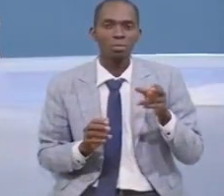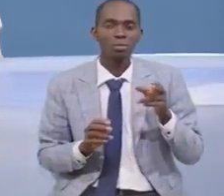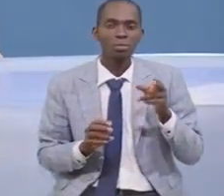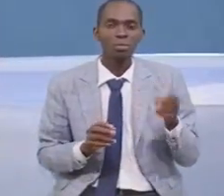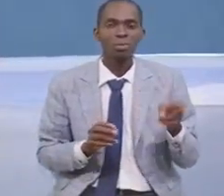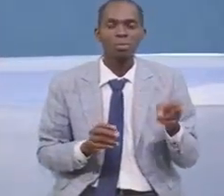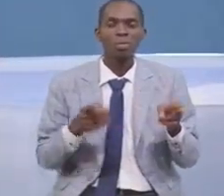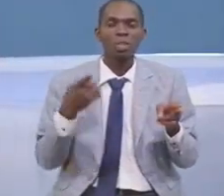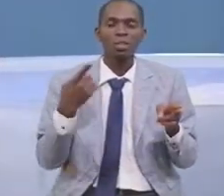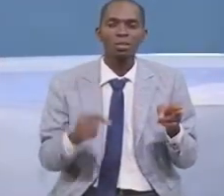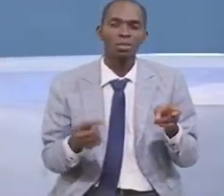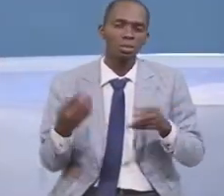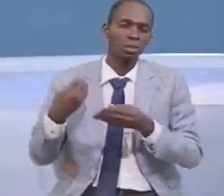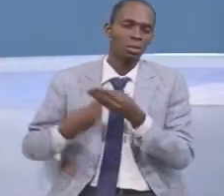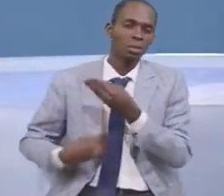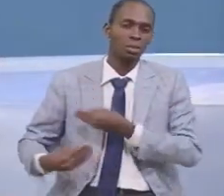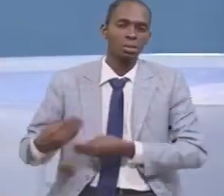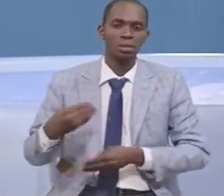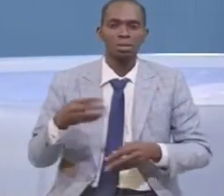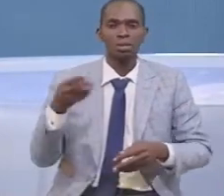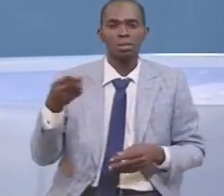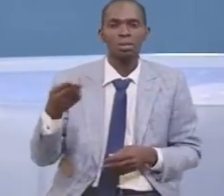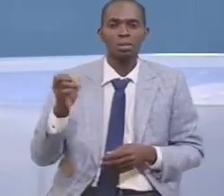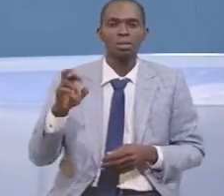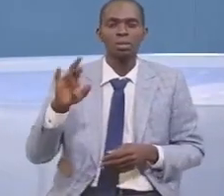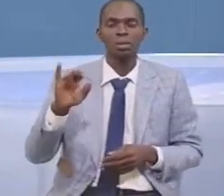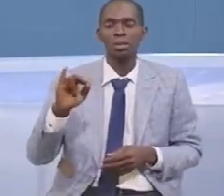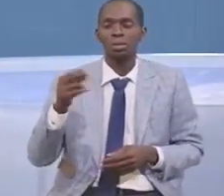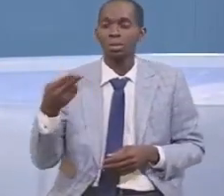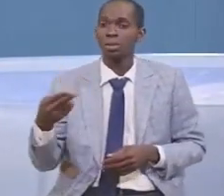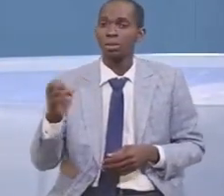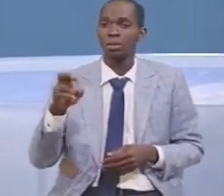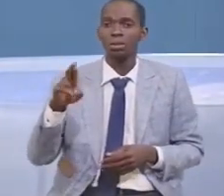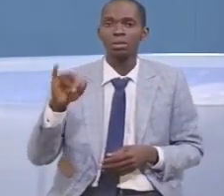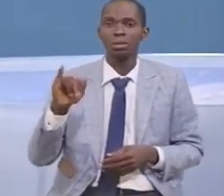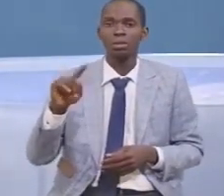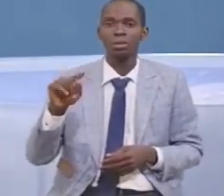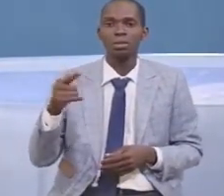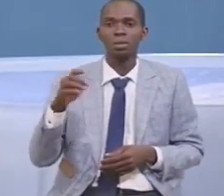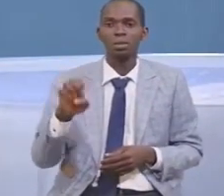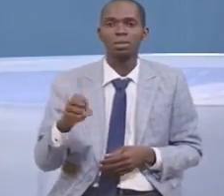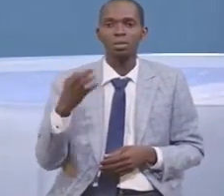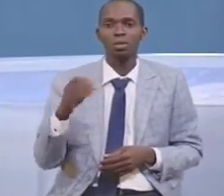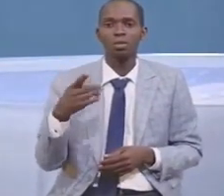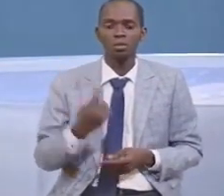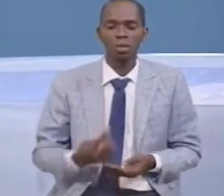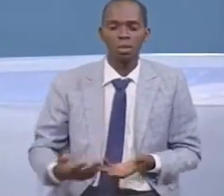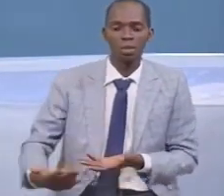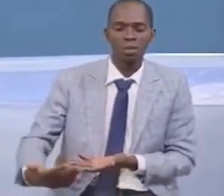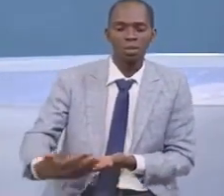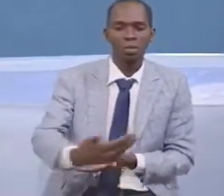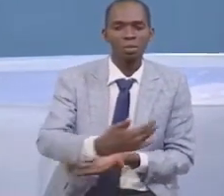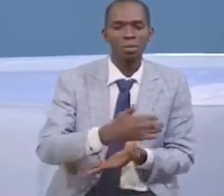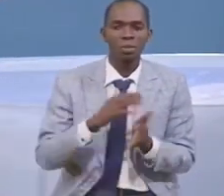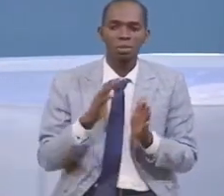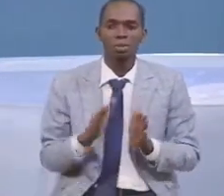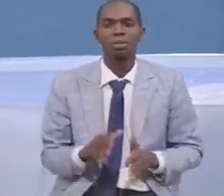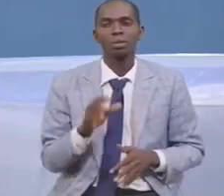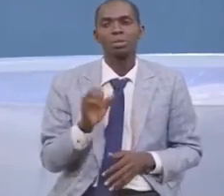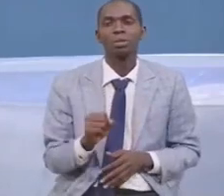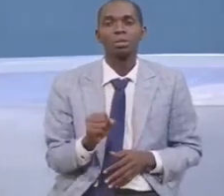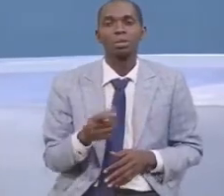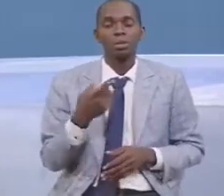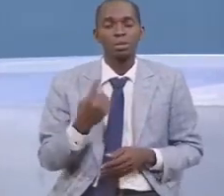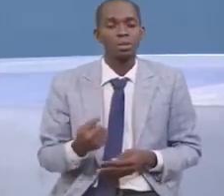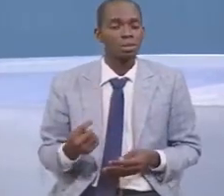heritage of the harvesters. ఇది కోత కోసే వారి యొక్క స్వాస్యం. Harvesters. కోత కోసే వారు. The harvest